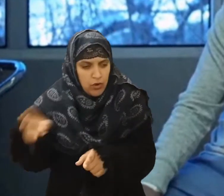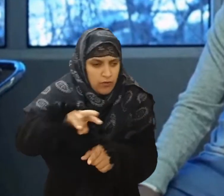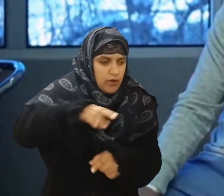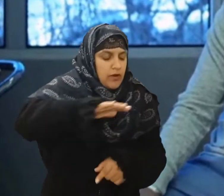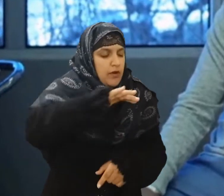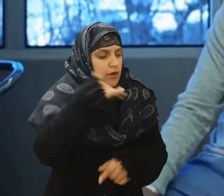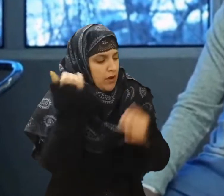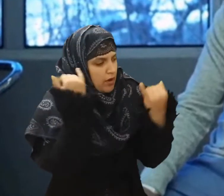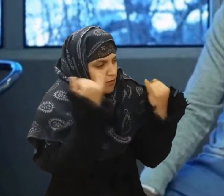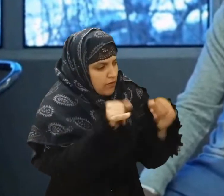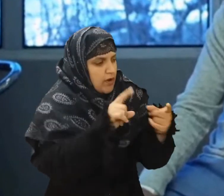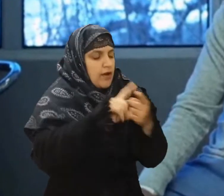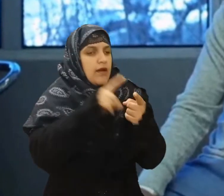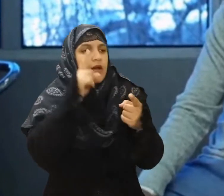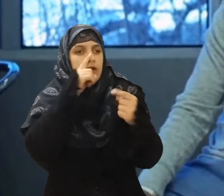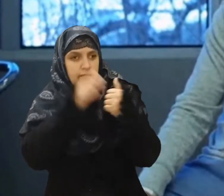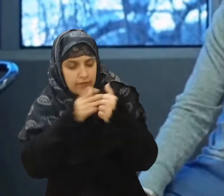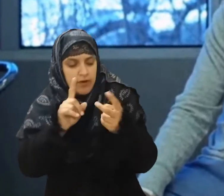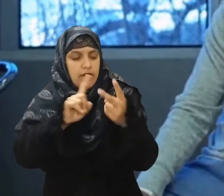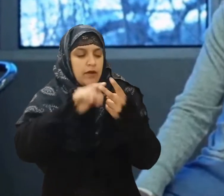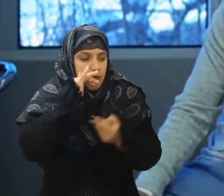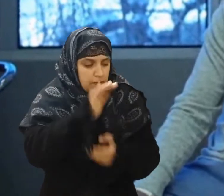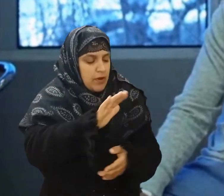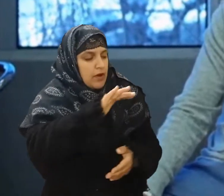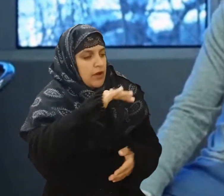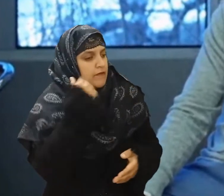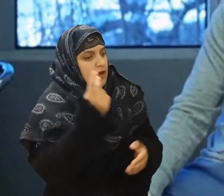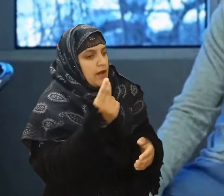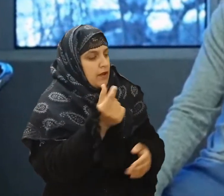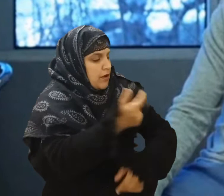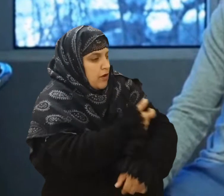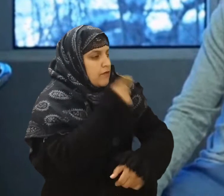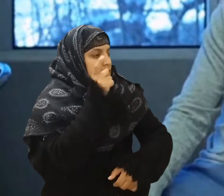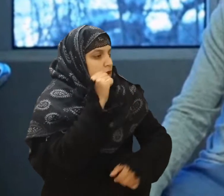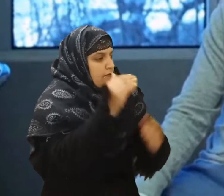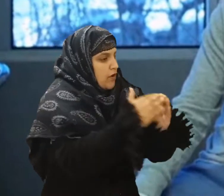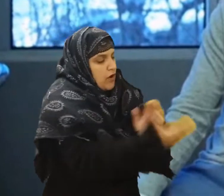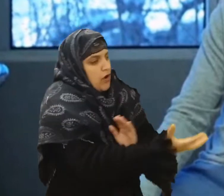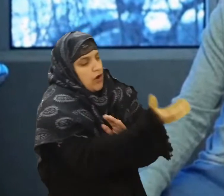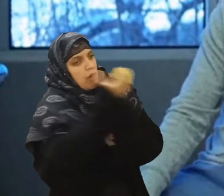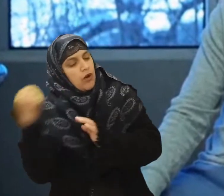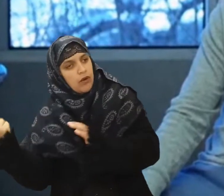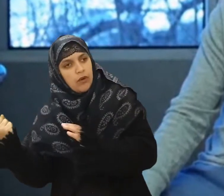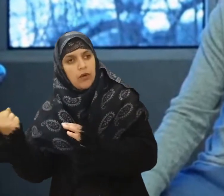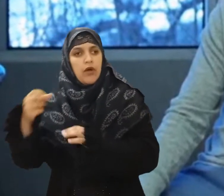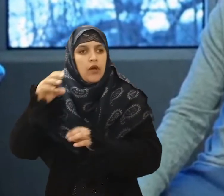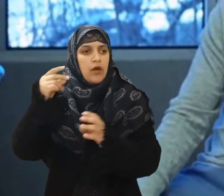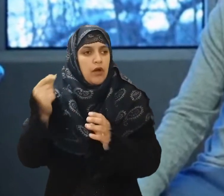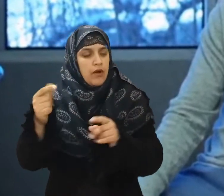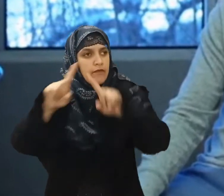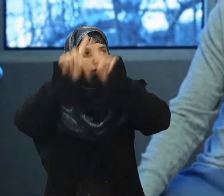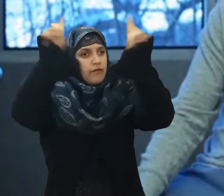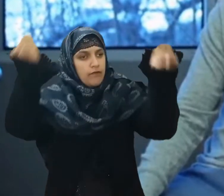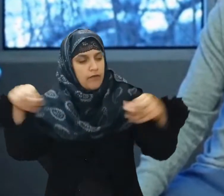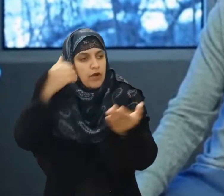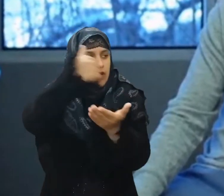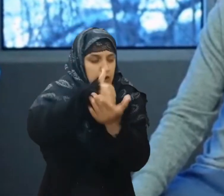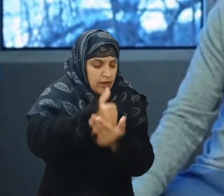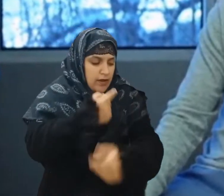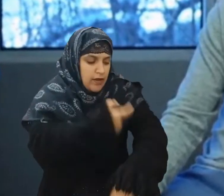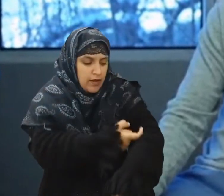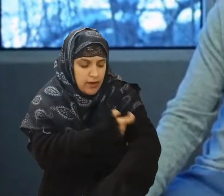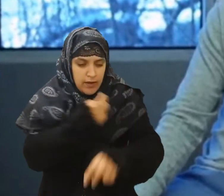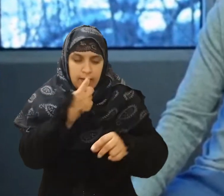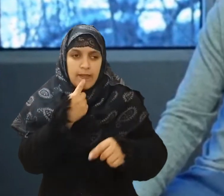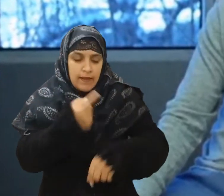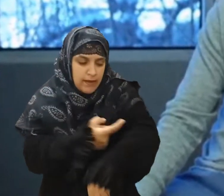کیے جاتے ہیں، مثلاً اس کی بیوی نے کہاں کا سفر کیا، کیا کھایا اور وہ کس سے ملی وغیرہ۔ کچھ دنوں بعد اسے صحت